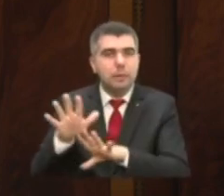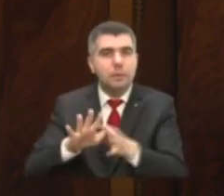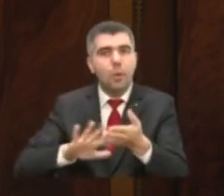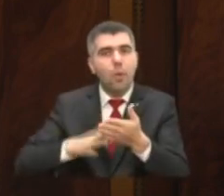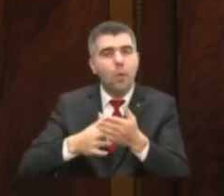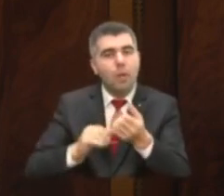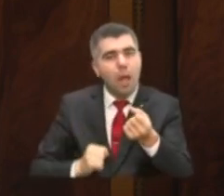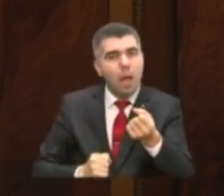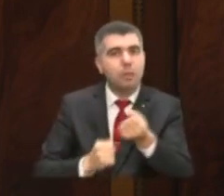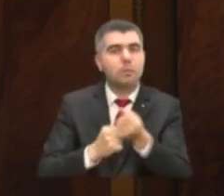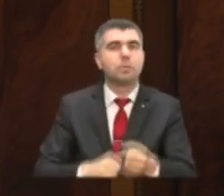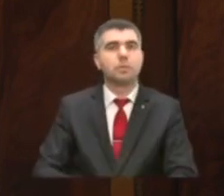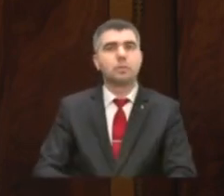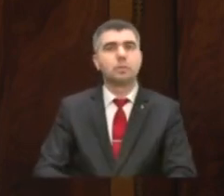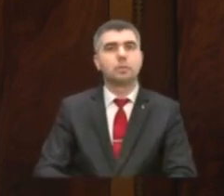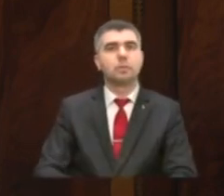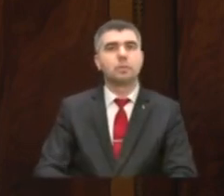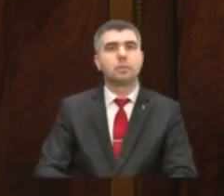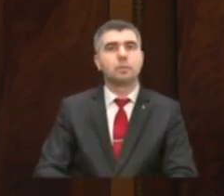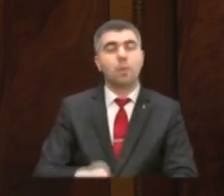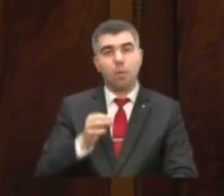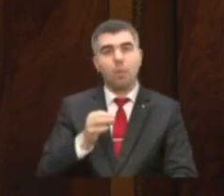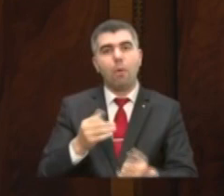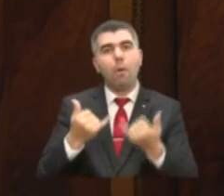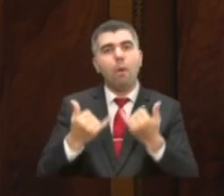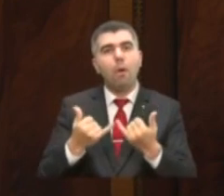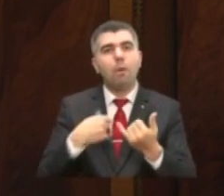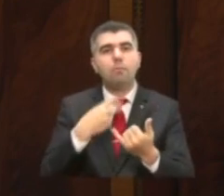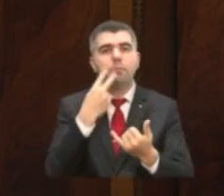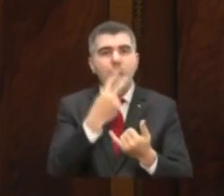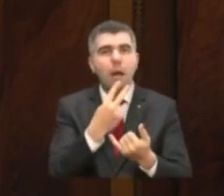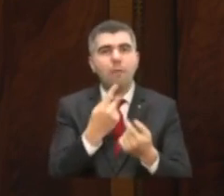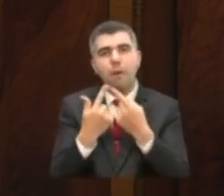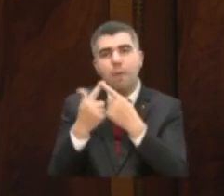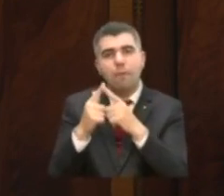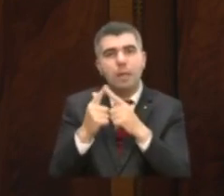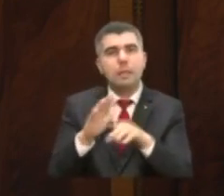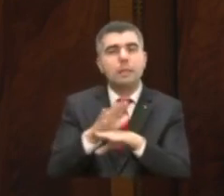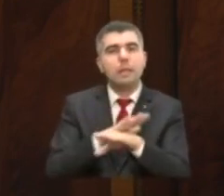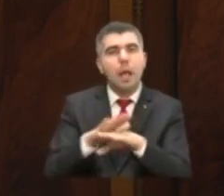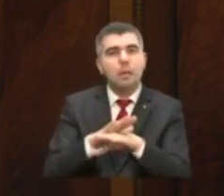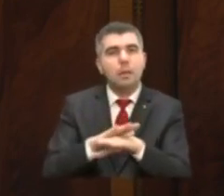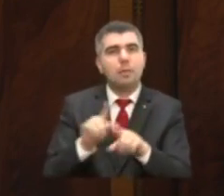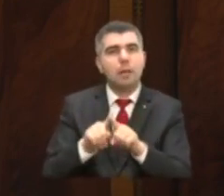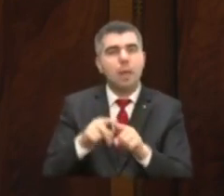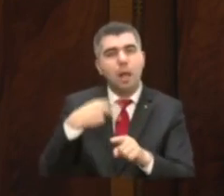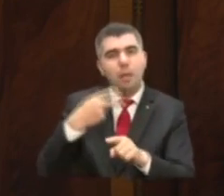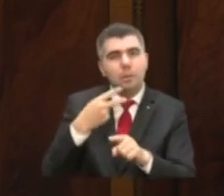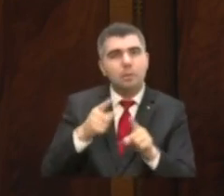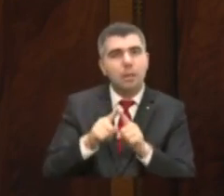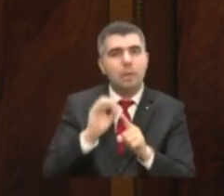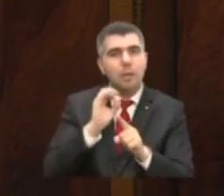ونجاعة الأداء. وجميل جدا اليوم نشوفوا مجموعة من المكونات السياسية ولات كتهضر على هذا زرع